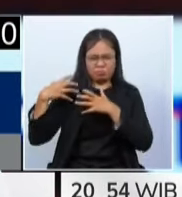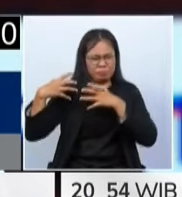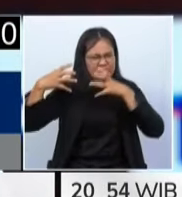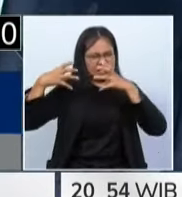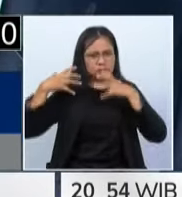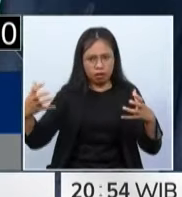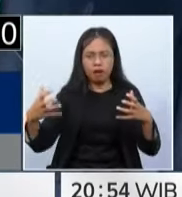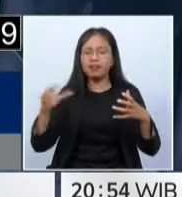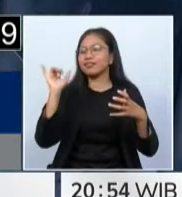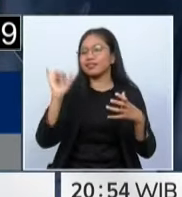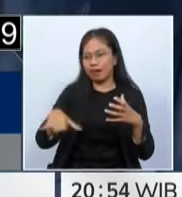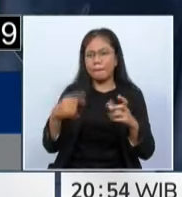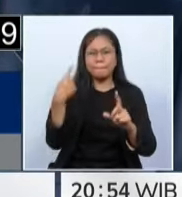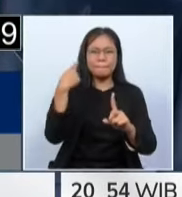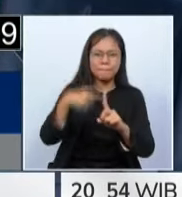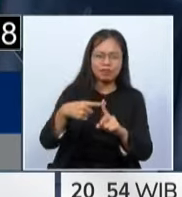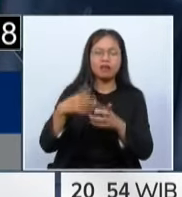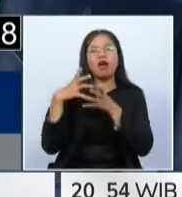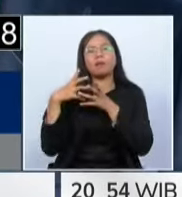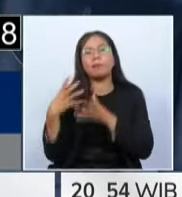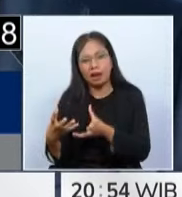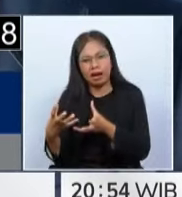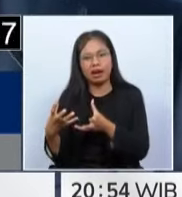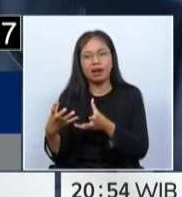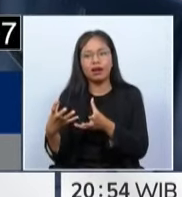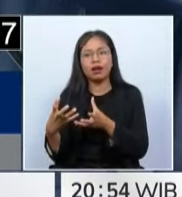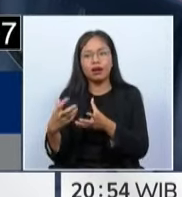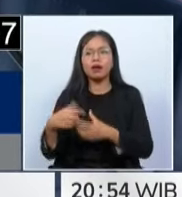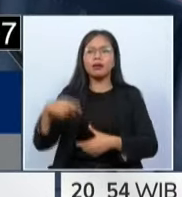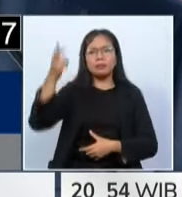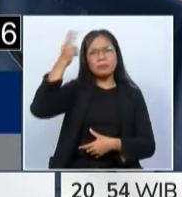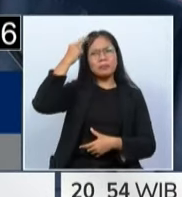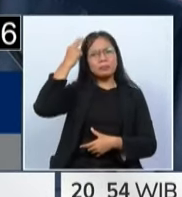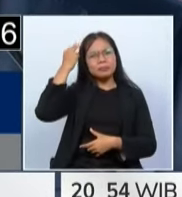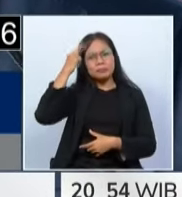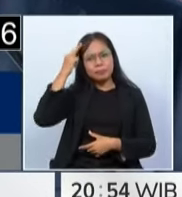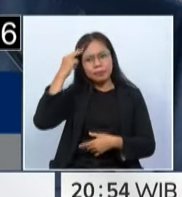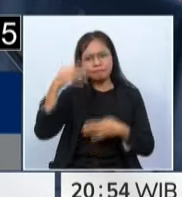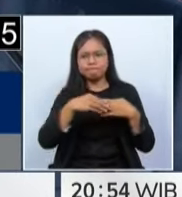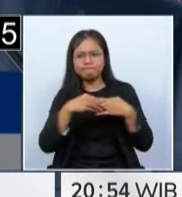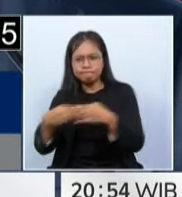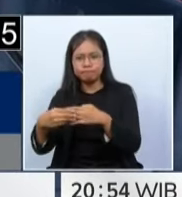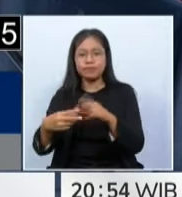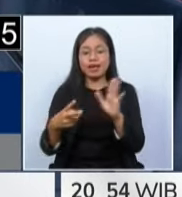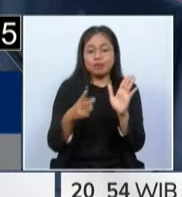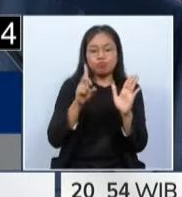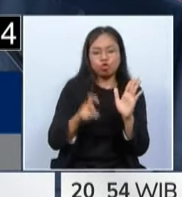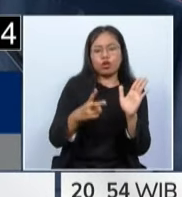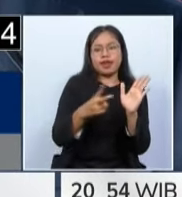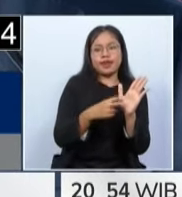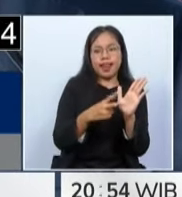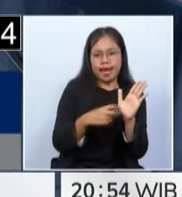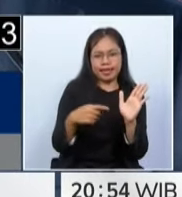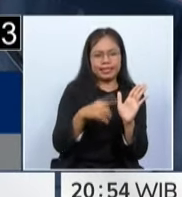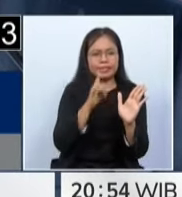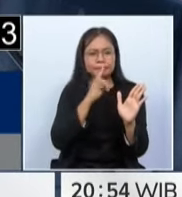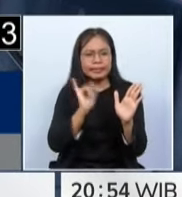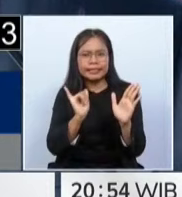butuh nilai nilai-nilai yang eh sangat